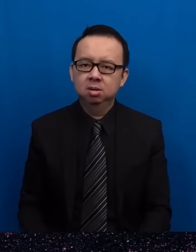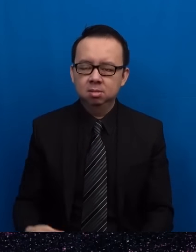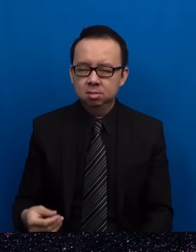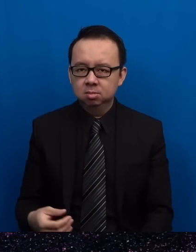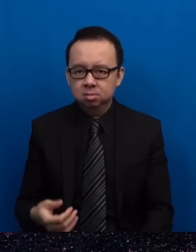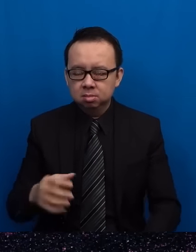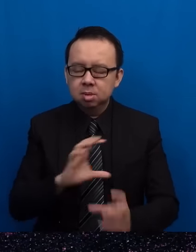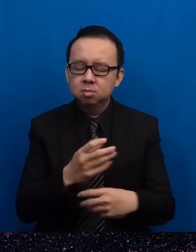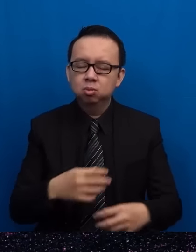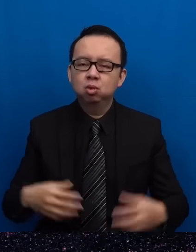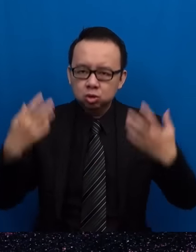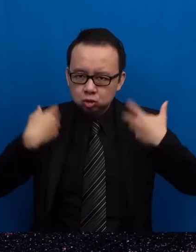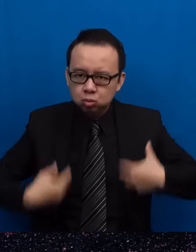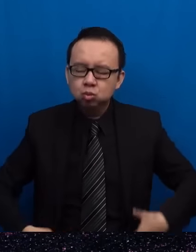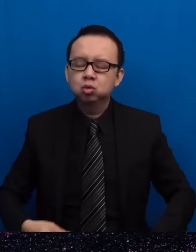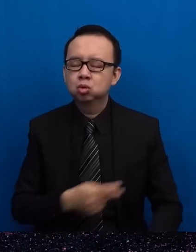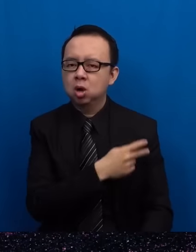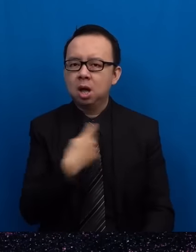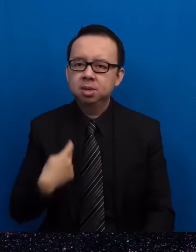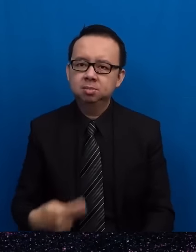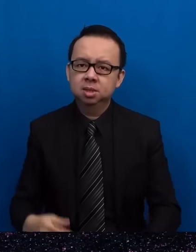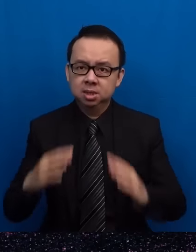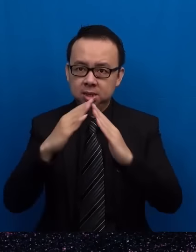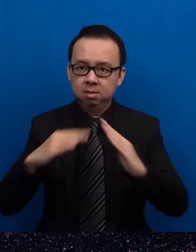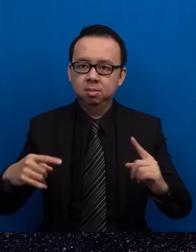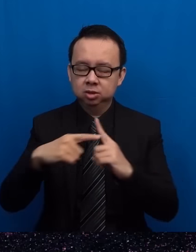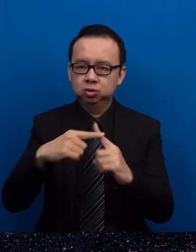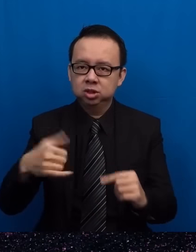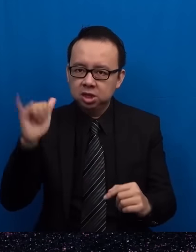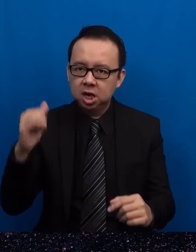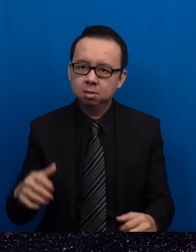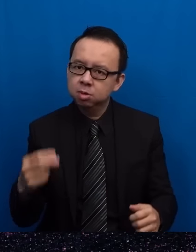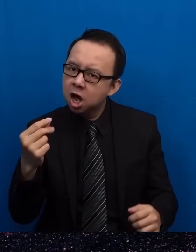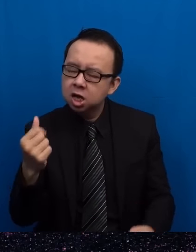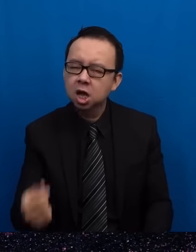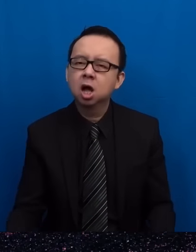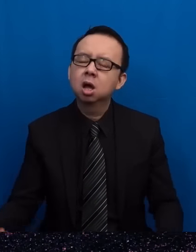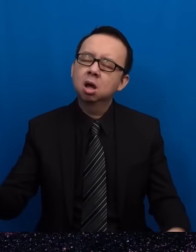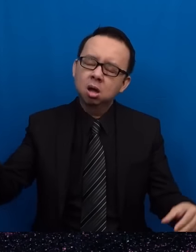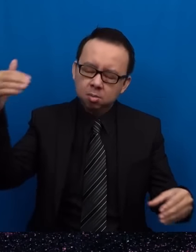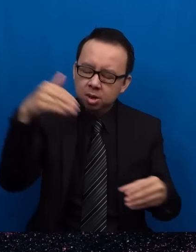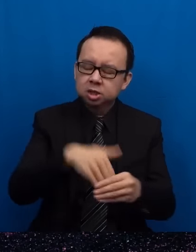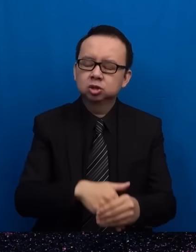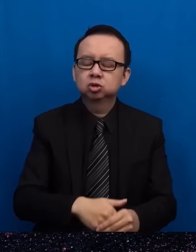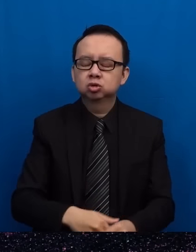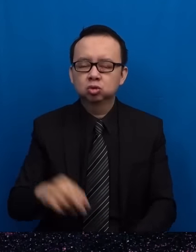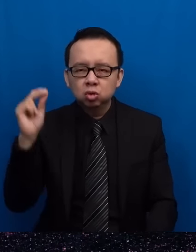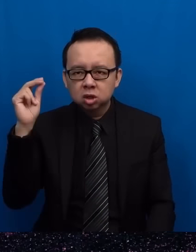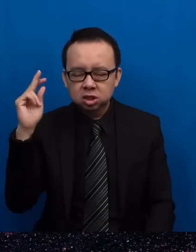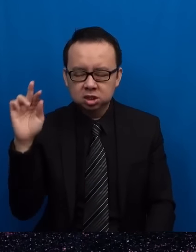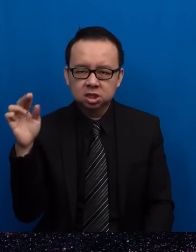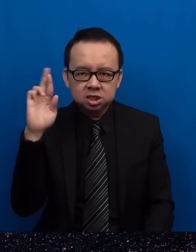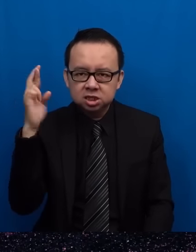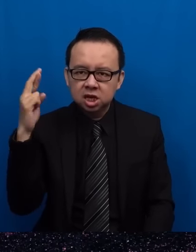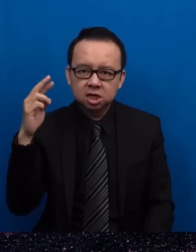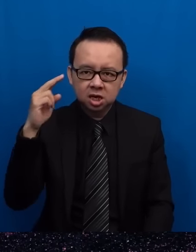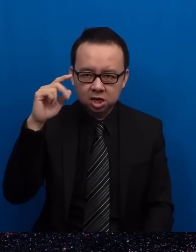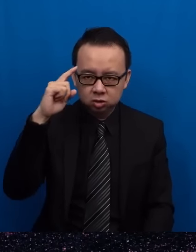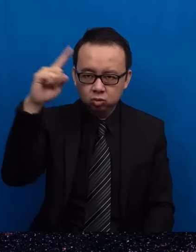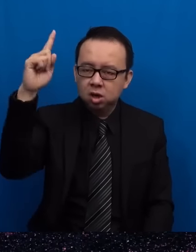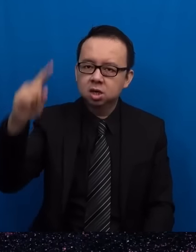kami menjadi bait suci yang berharga, masuk rencana Allah. Hamba berkati di dalam nama